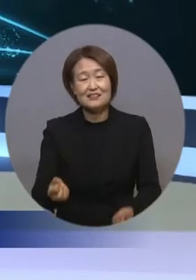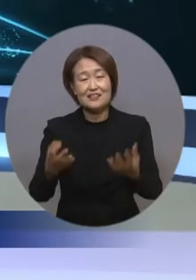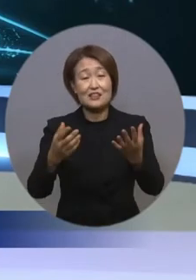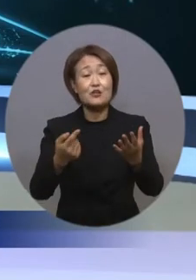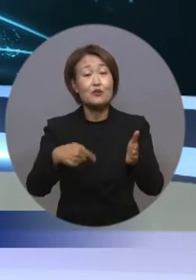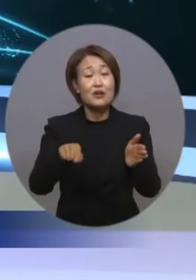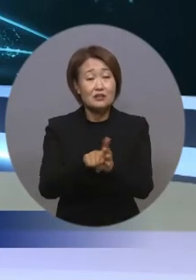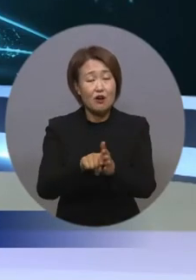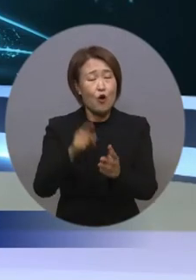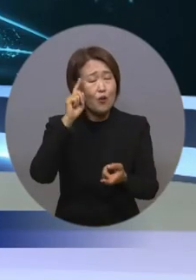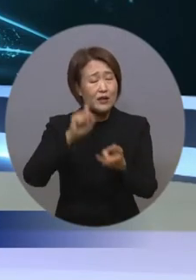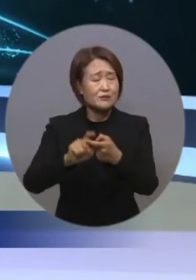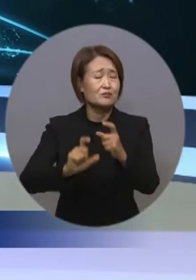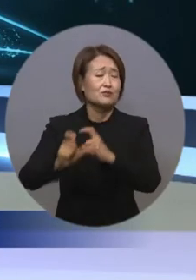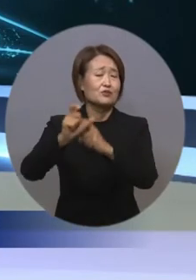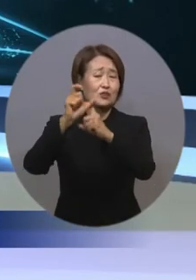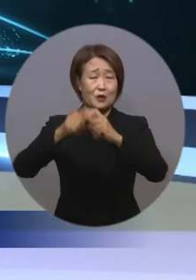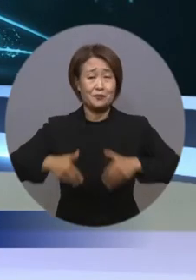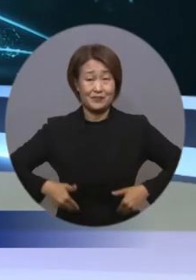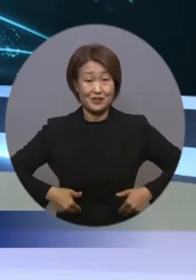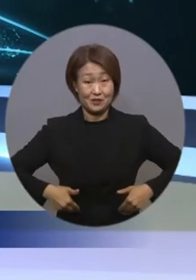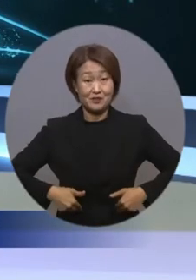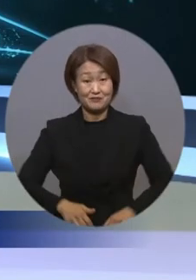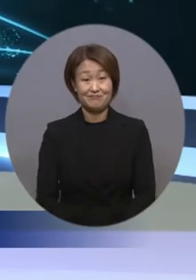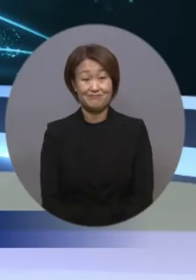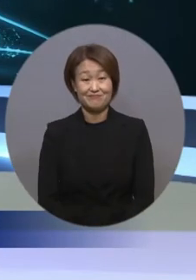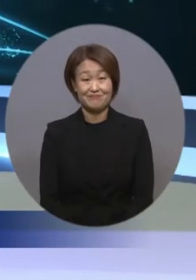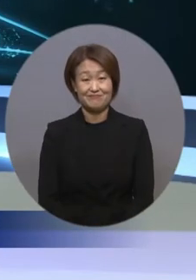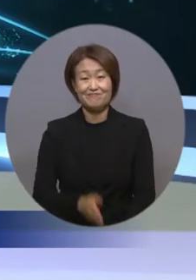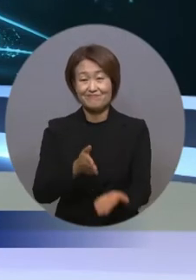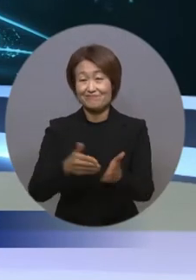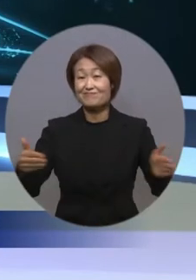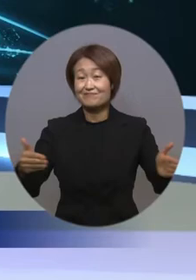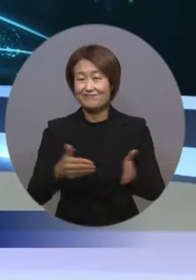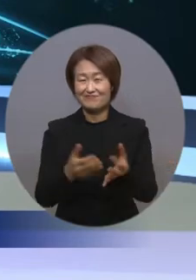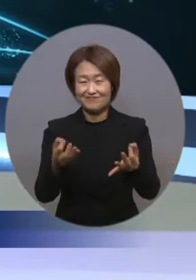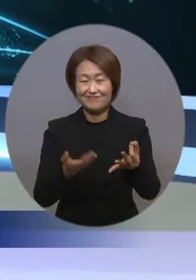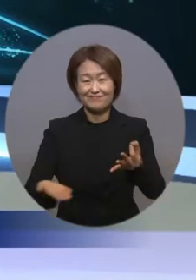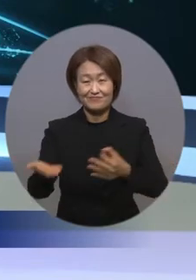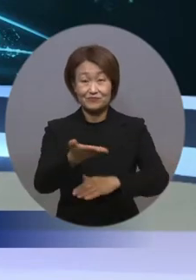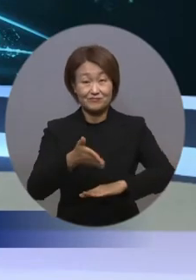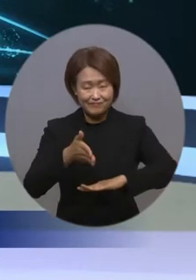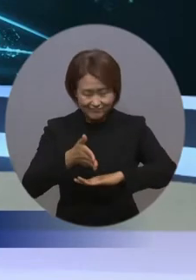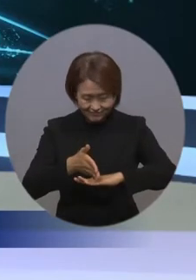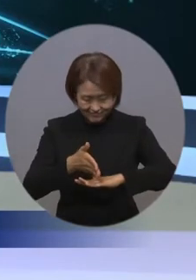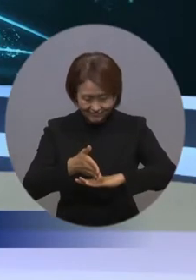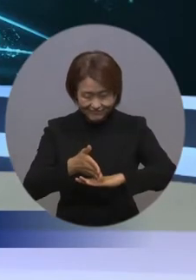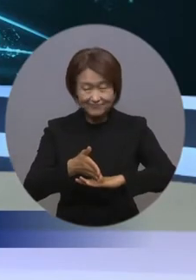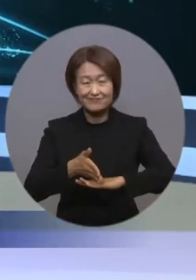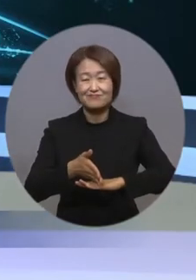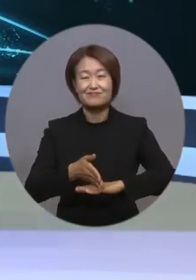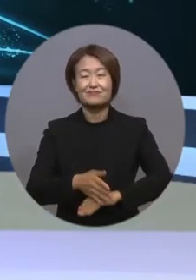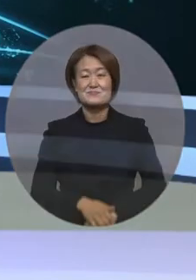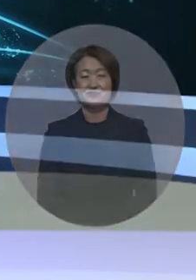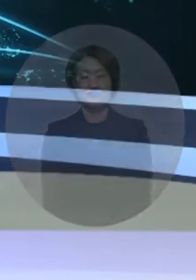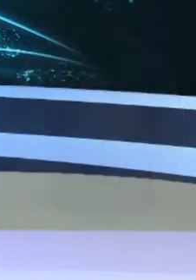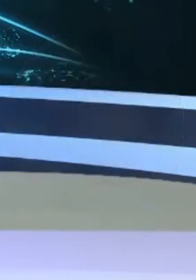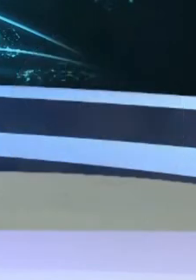많은 관심이 필요하겠습니다. 이상 복지TV 뉴스를 마칩니다. 시청해주신 여러분 고맙습니다.